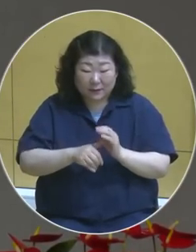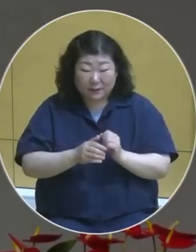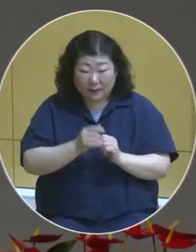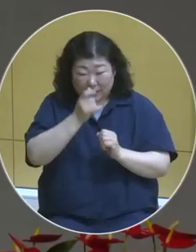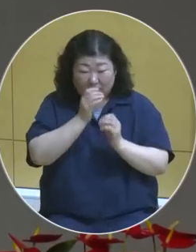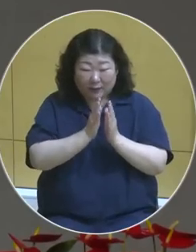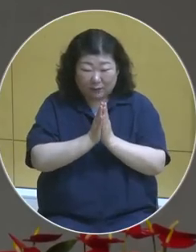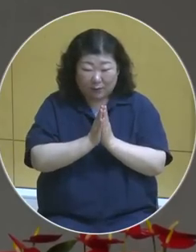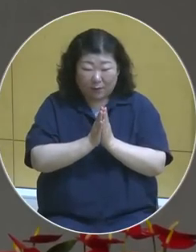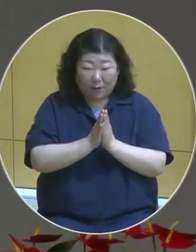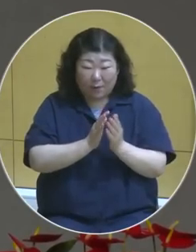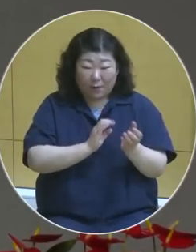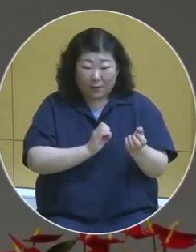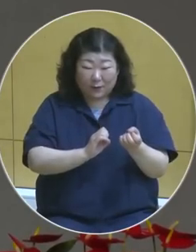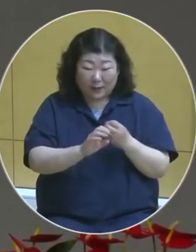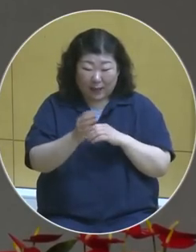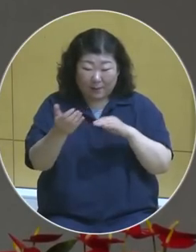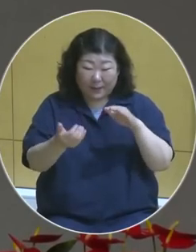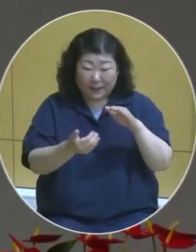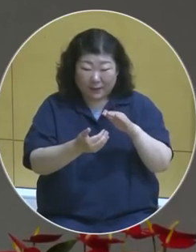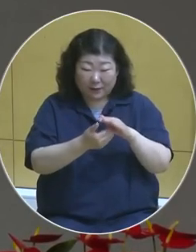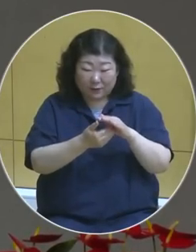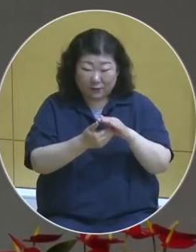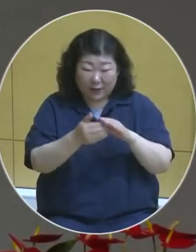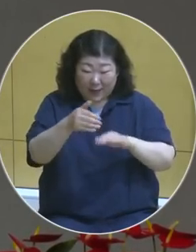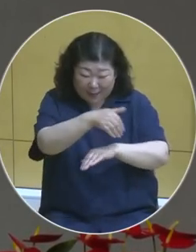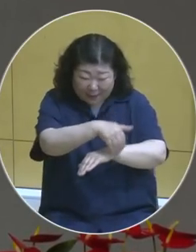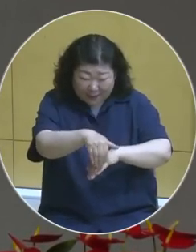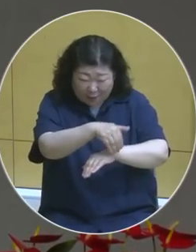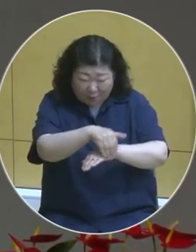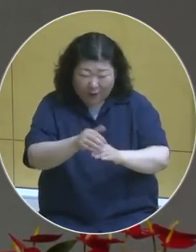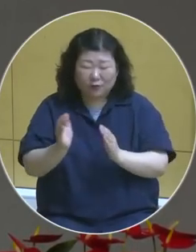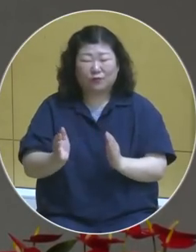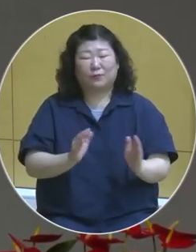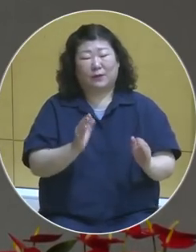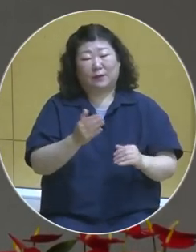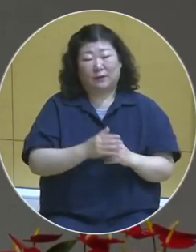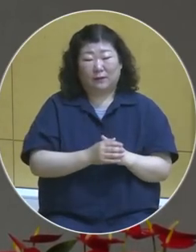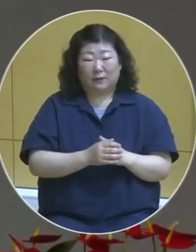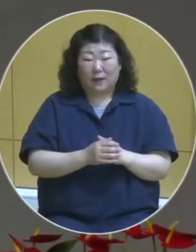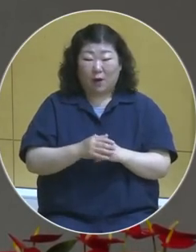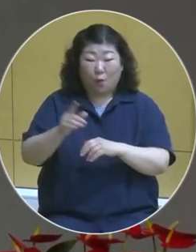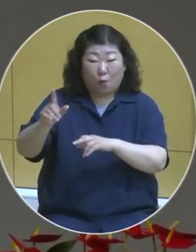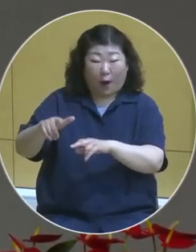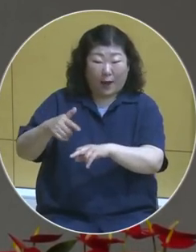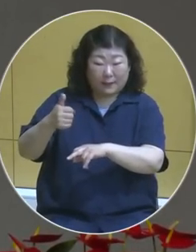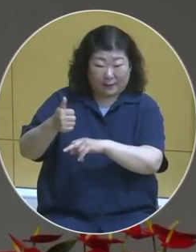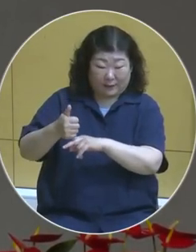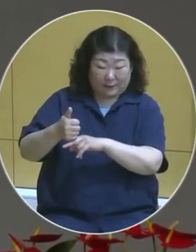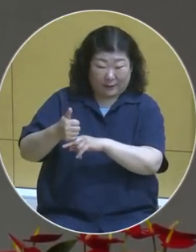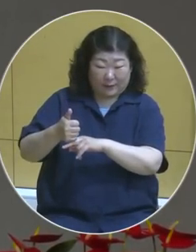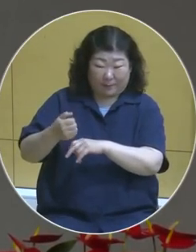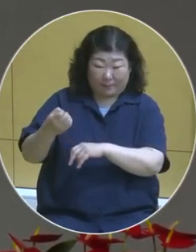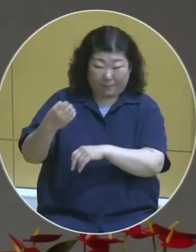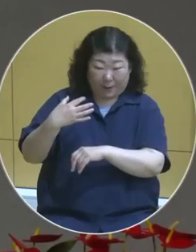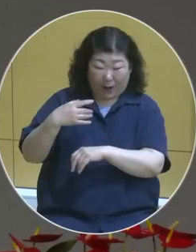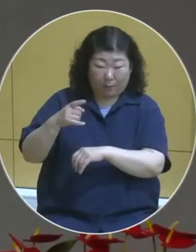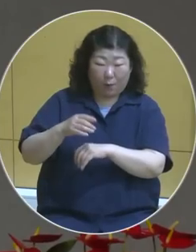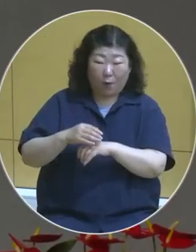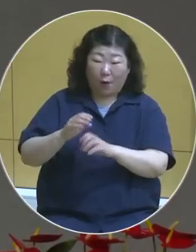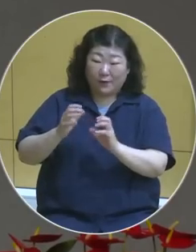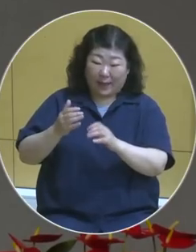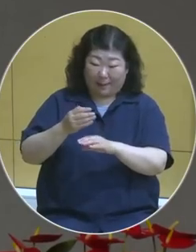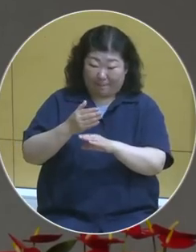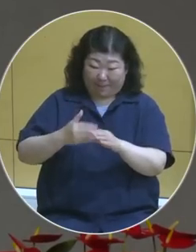응답을 이룰 계획을 준비해야 한다는 것입니다. 에스더는 왕이 소청을 말하라고 하면서 나라의 반이라도 주겠다고